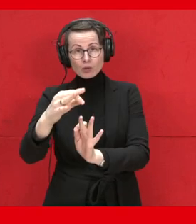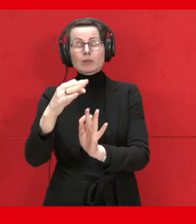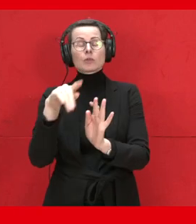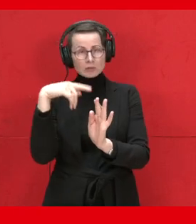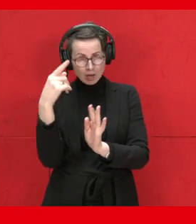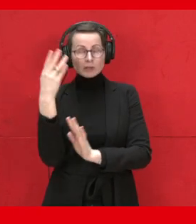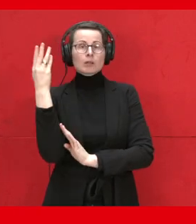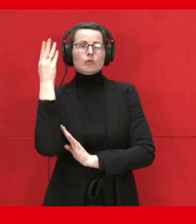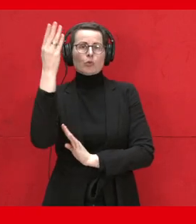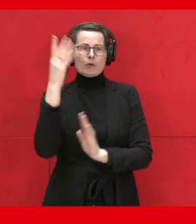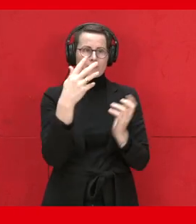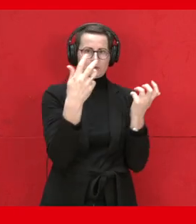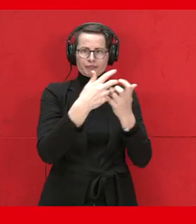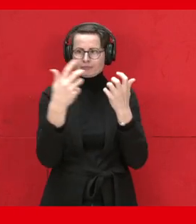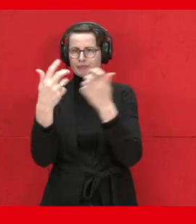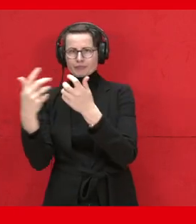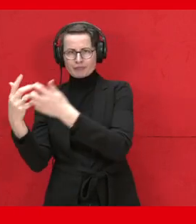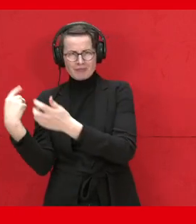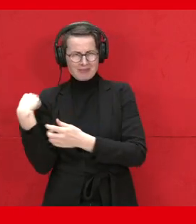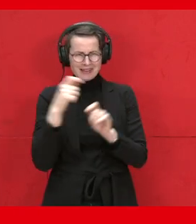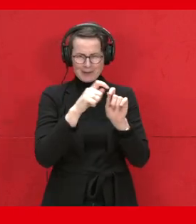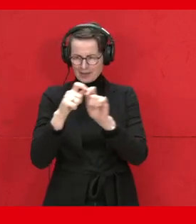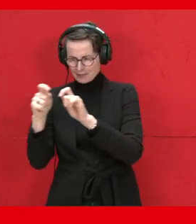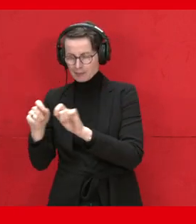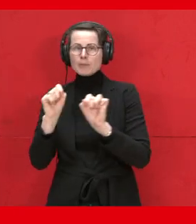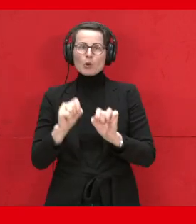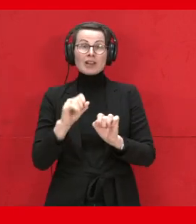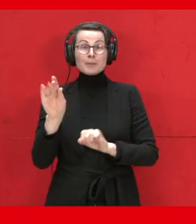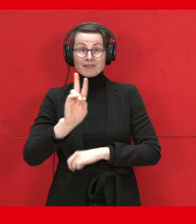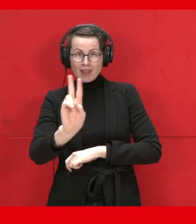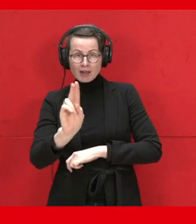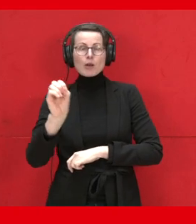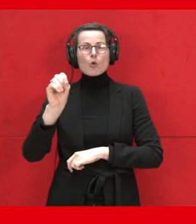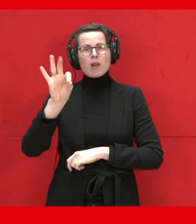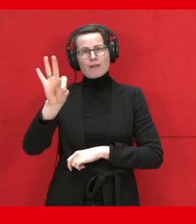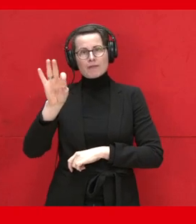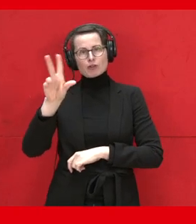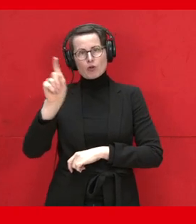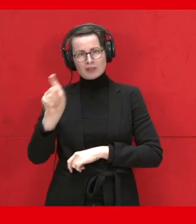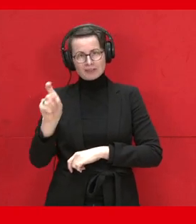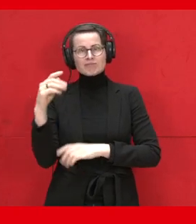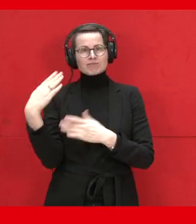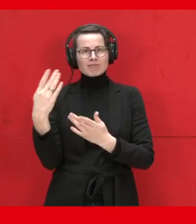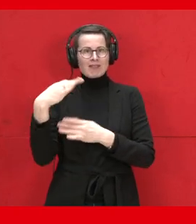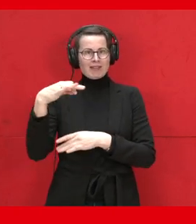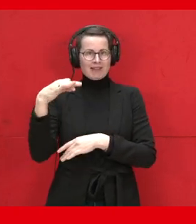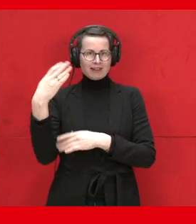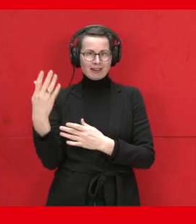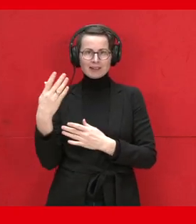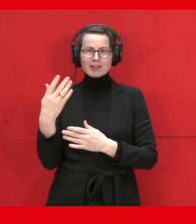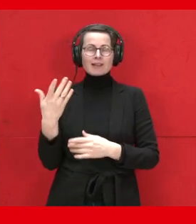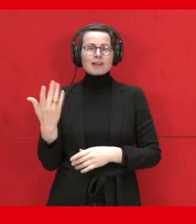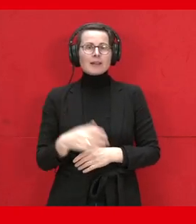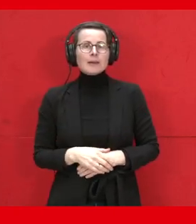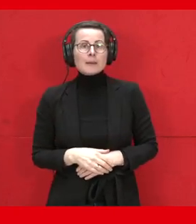der wir diese Dinge, die ich angesprochen habe, zusammenbringen. Und das wollen wir tun mit Olaf Scholz als Kanzlerkandidat. Warum haben wir denn bei aller